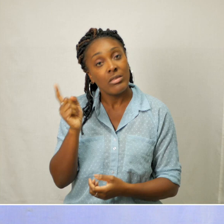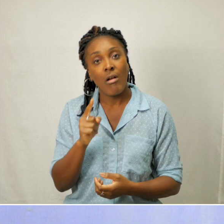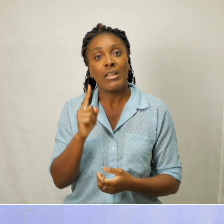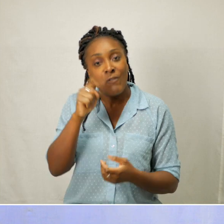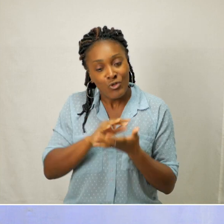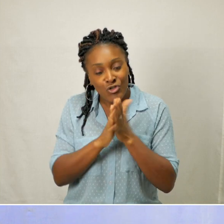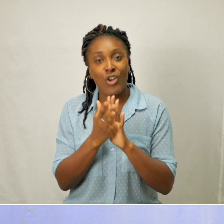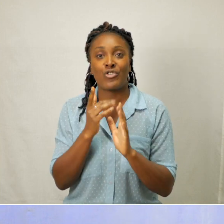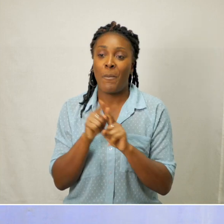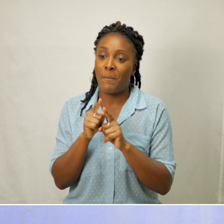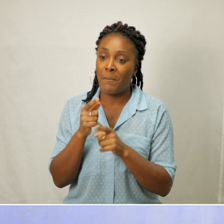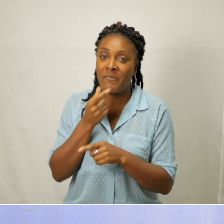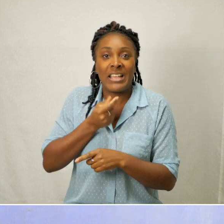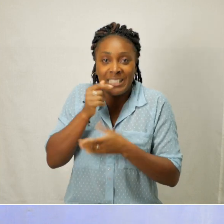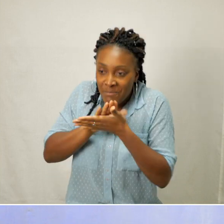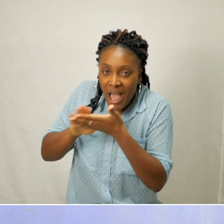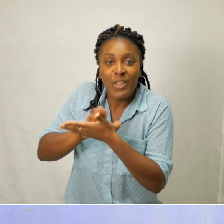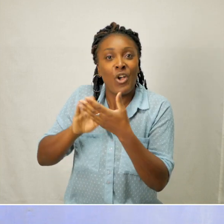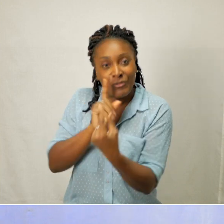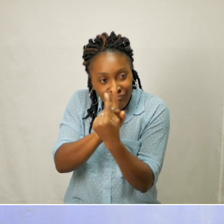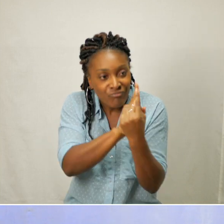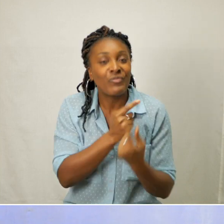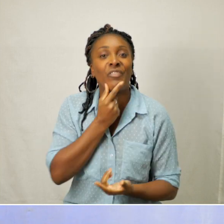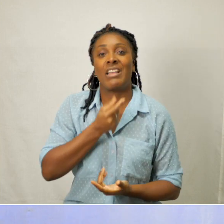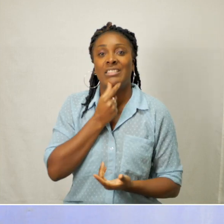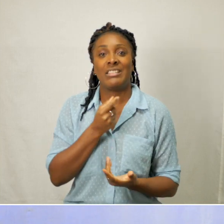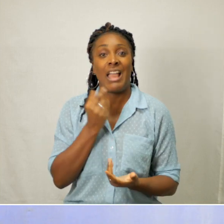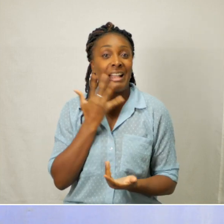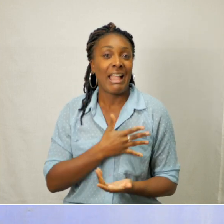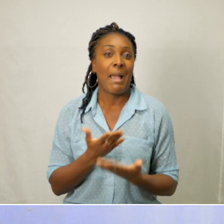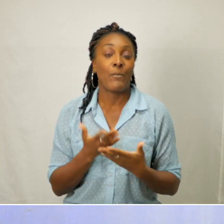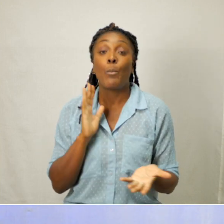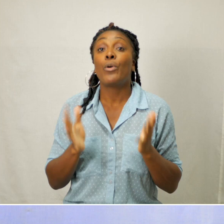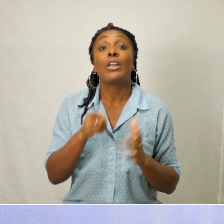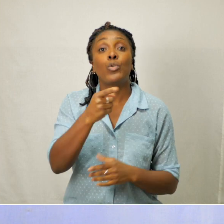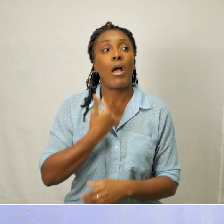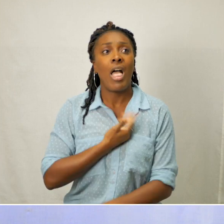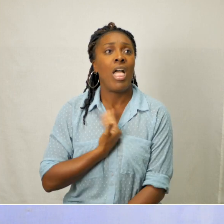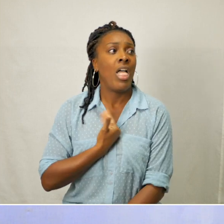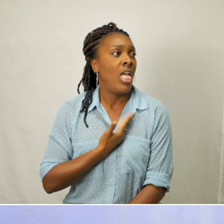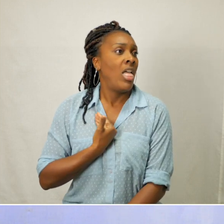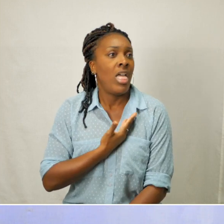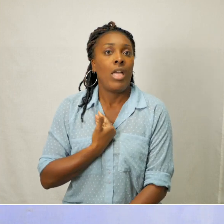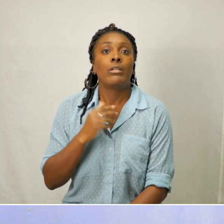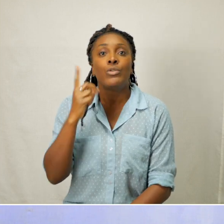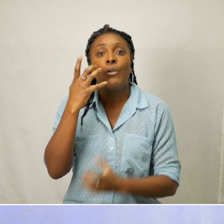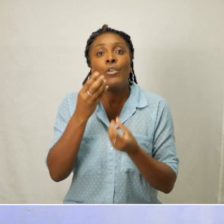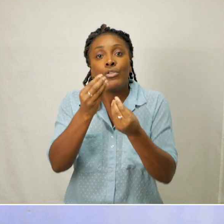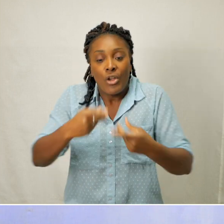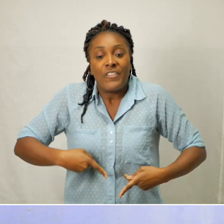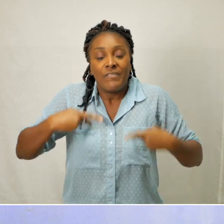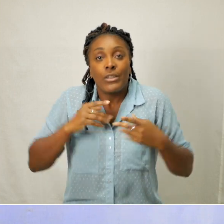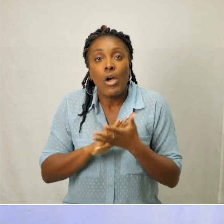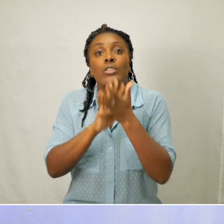facilement et qui va vers l'autre. Peut-être qu'aujourd'hui tu es quelqu'un qui doute facilement et peut-être que là Dieu veut transformer ta vie